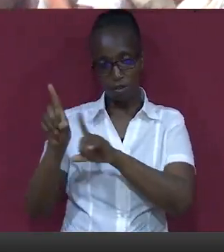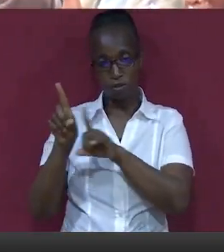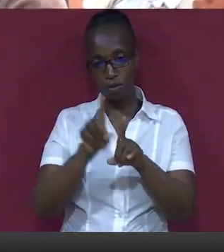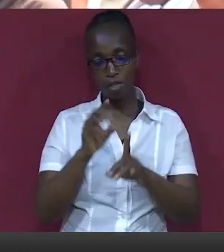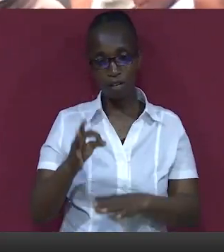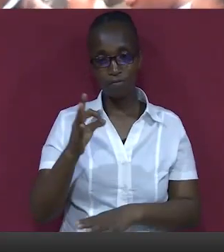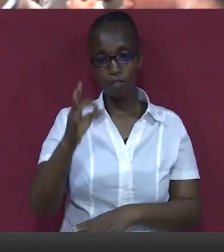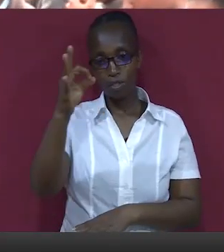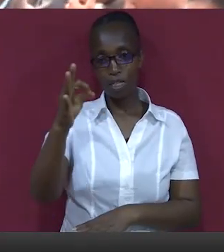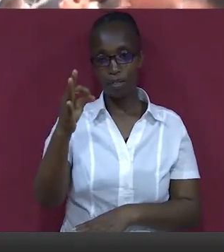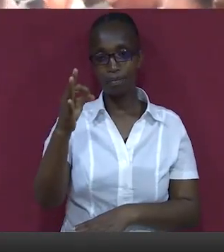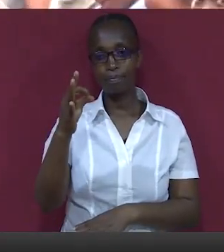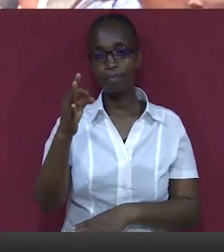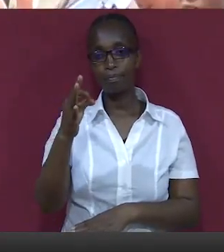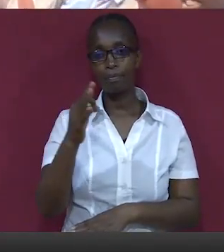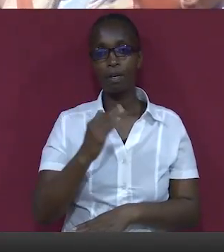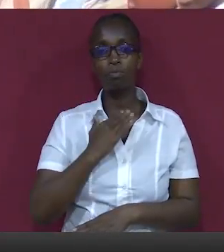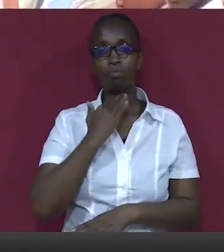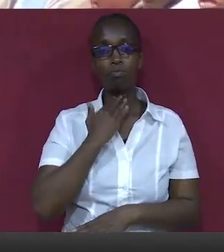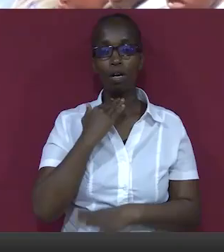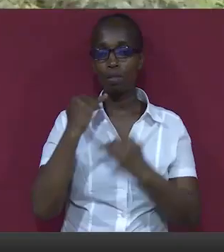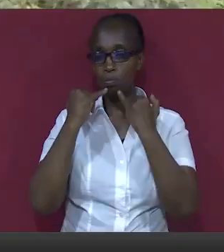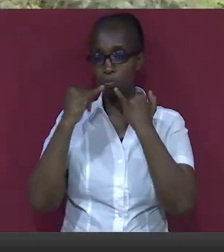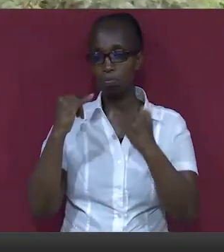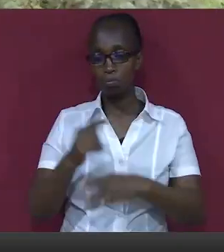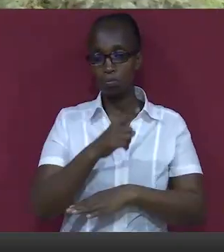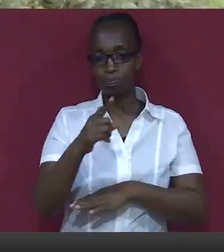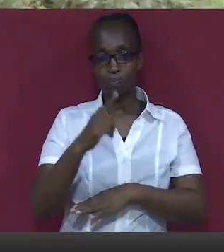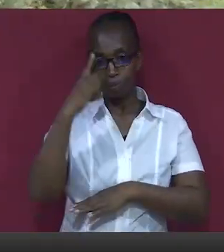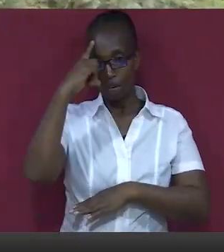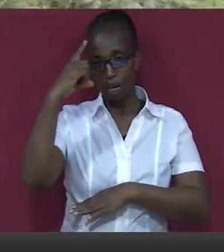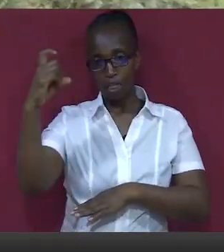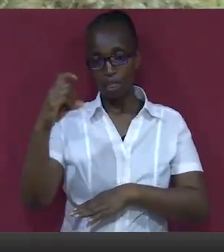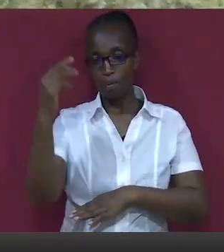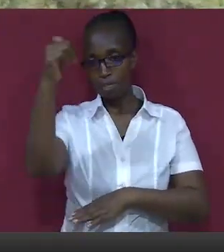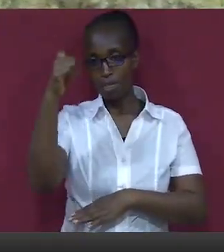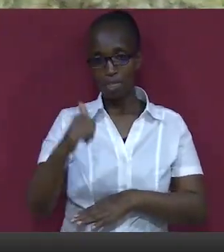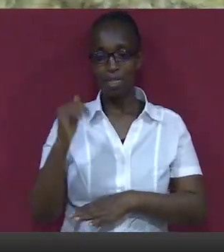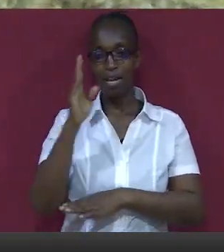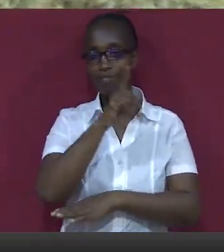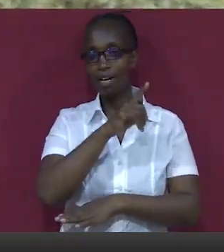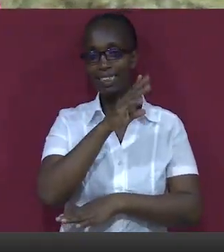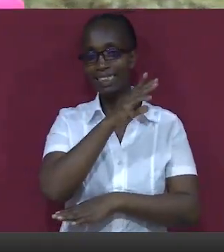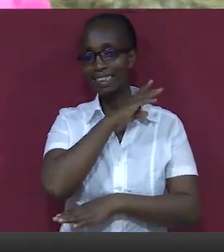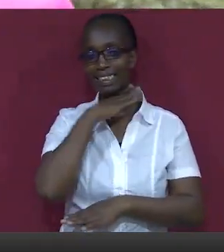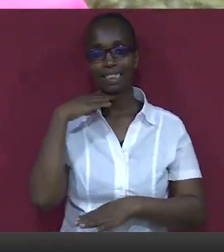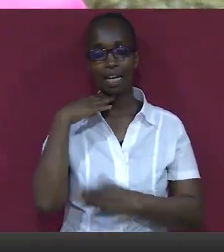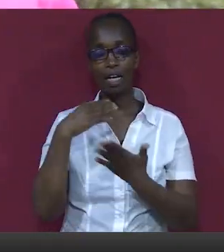masomo yao na katika maisha yao ya baadaye. And I would want to tell you that dreams never